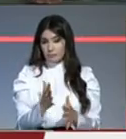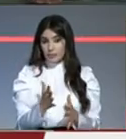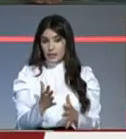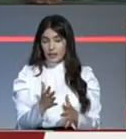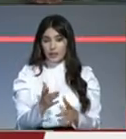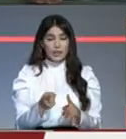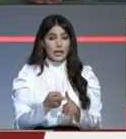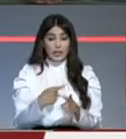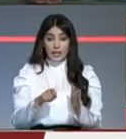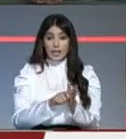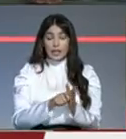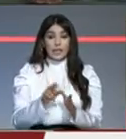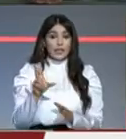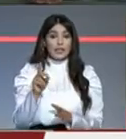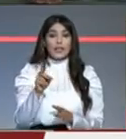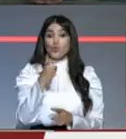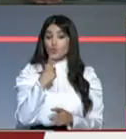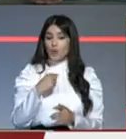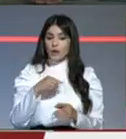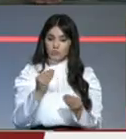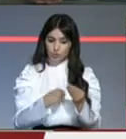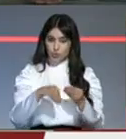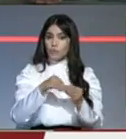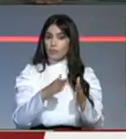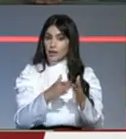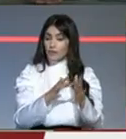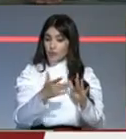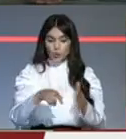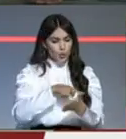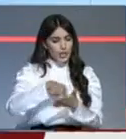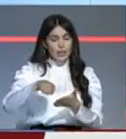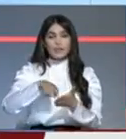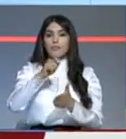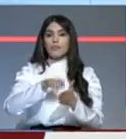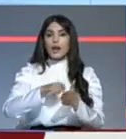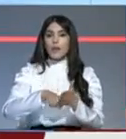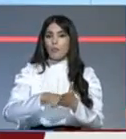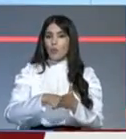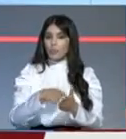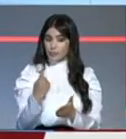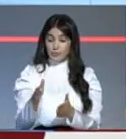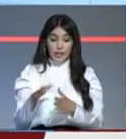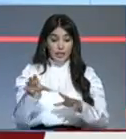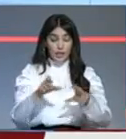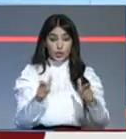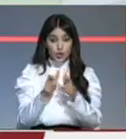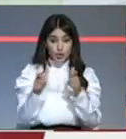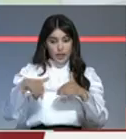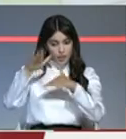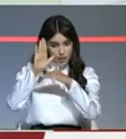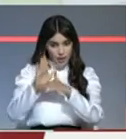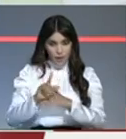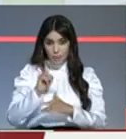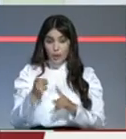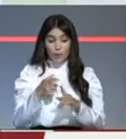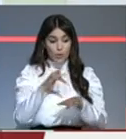اللي هي ثلاثين وتقوم ب خلاص وتدعي الشركه التونسيه لضمان المؤسسات